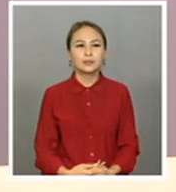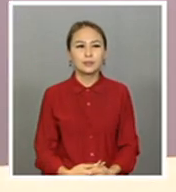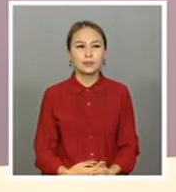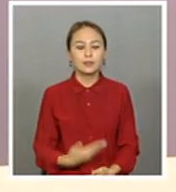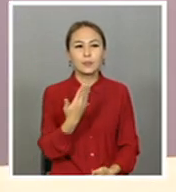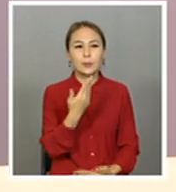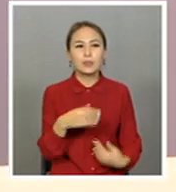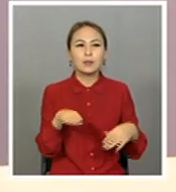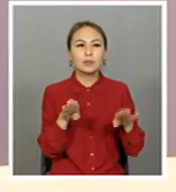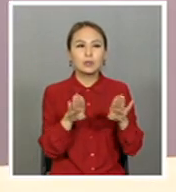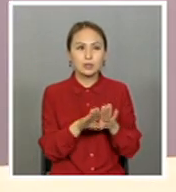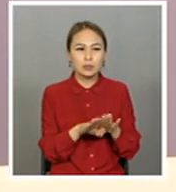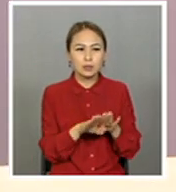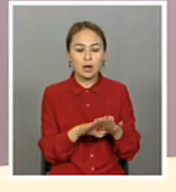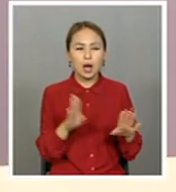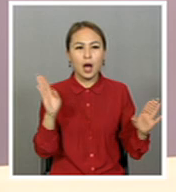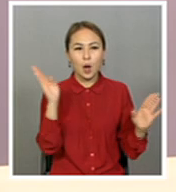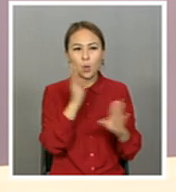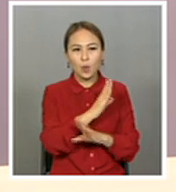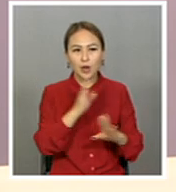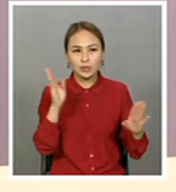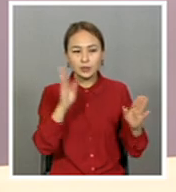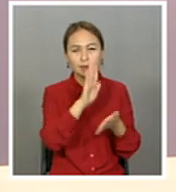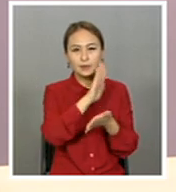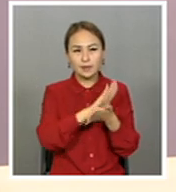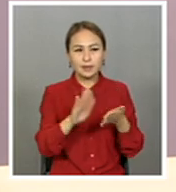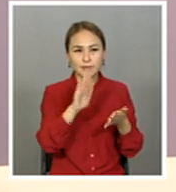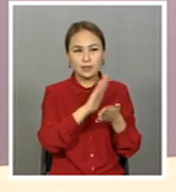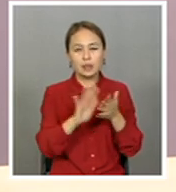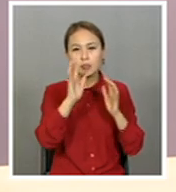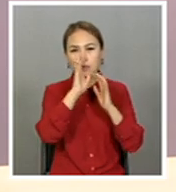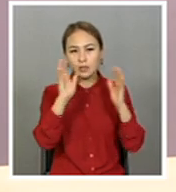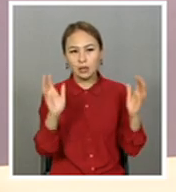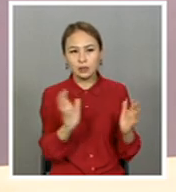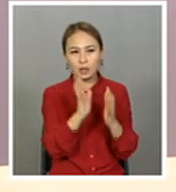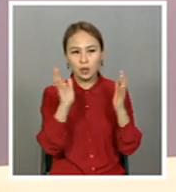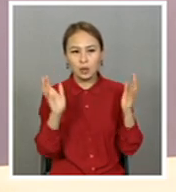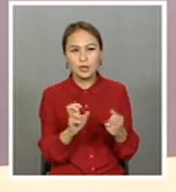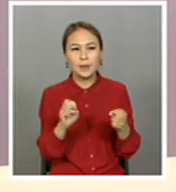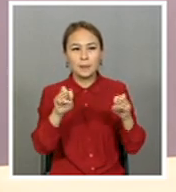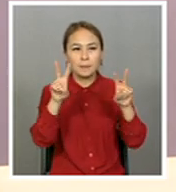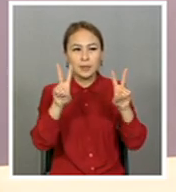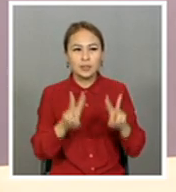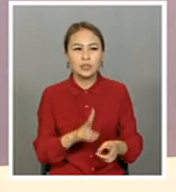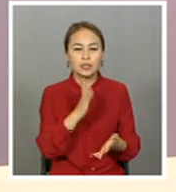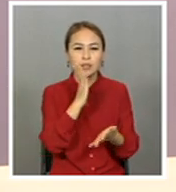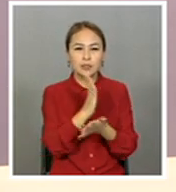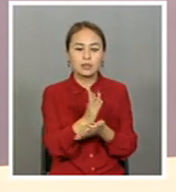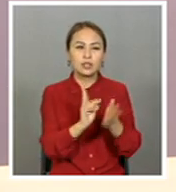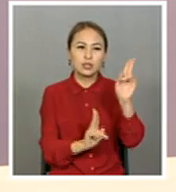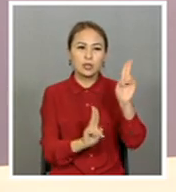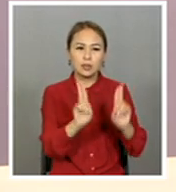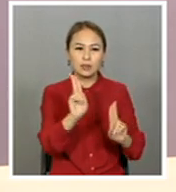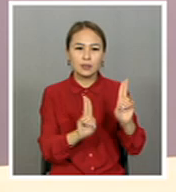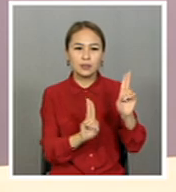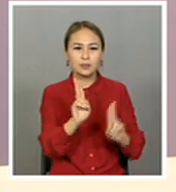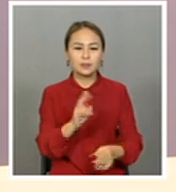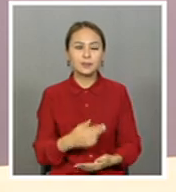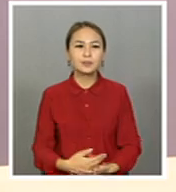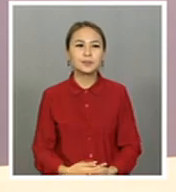Олай болса, ауаны таза сақтауға бағытталған бірнеше шараларды